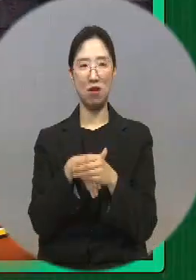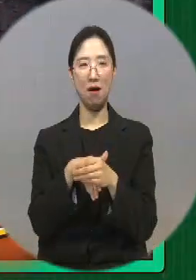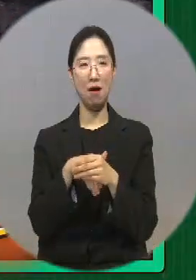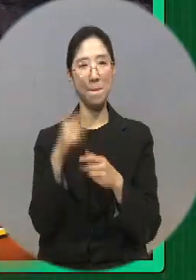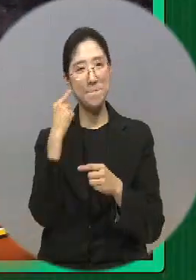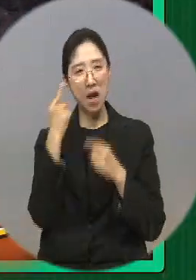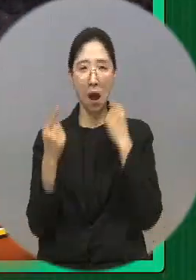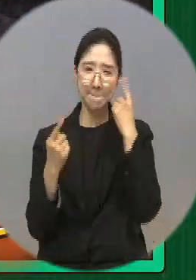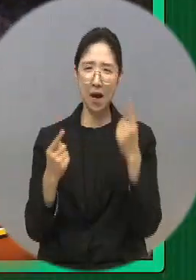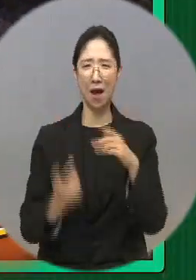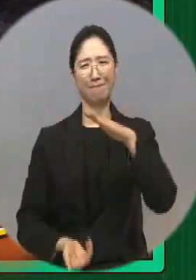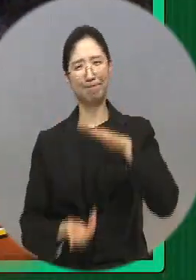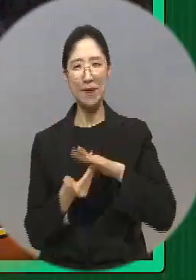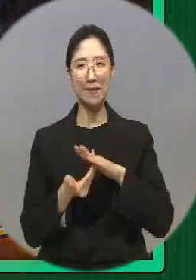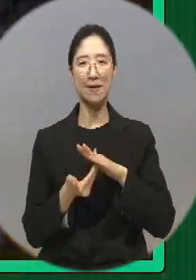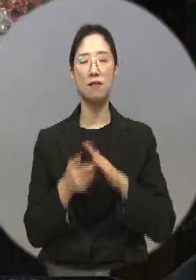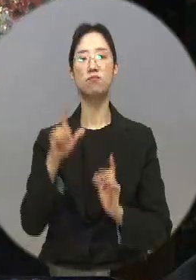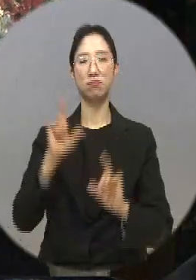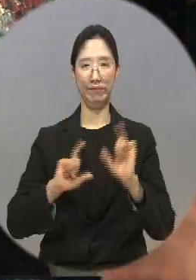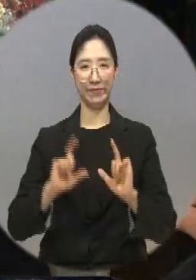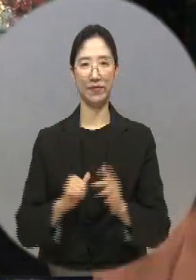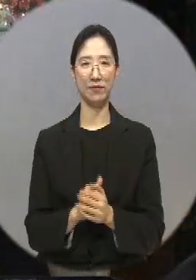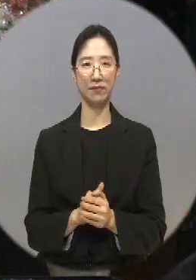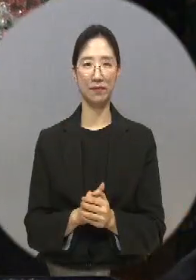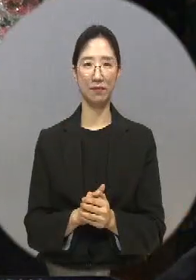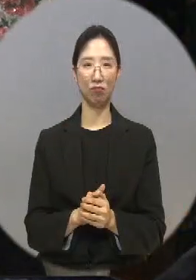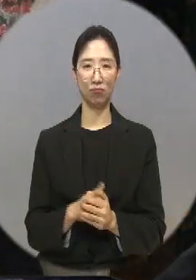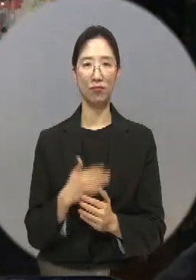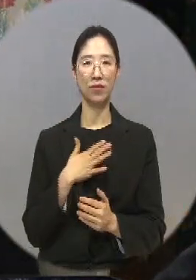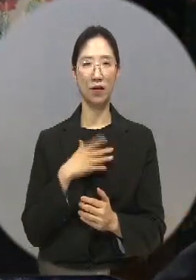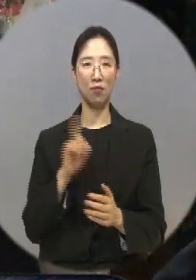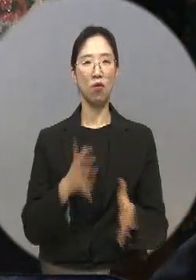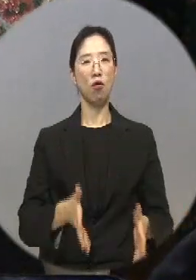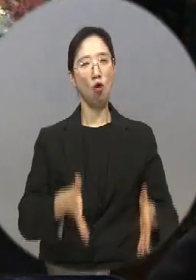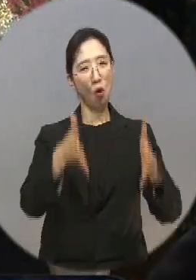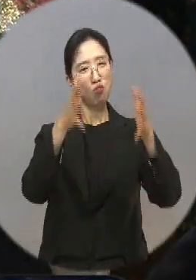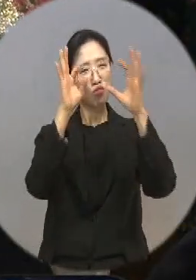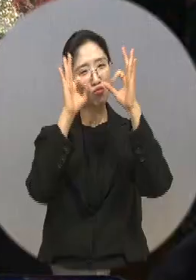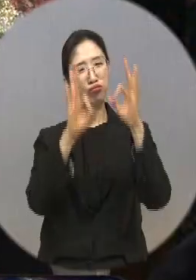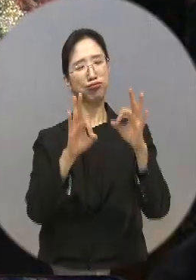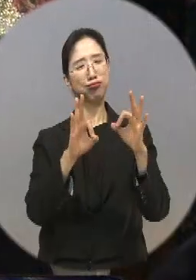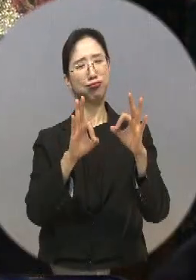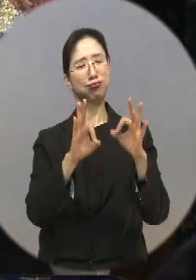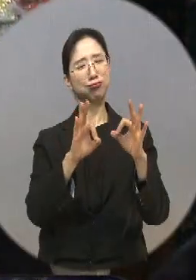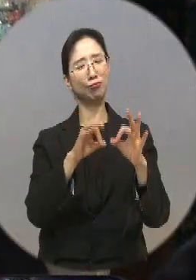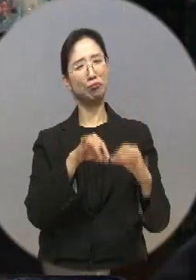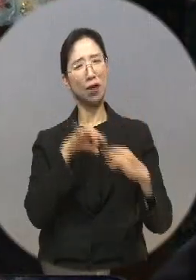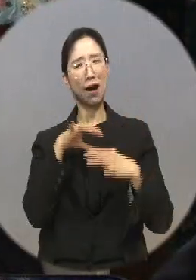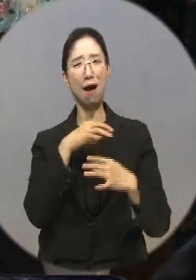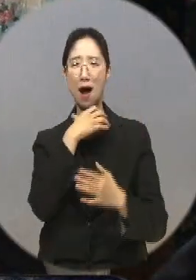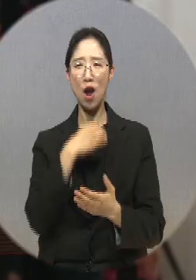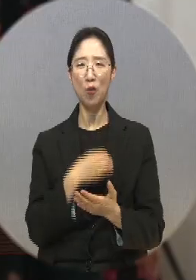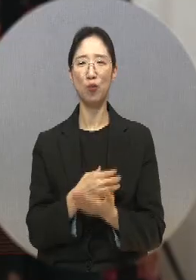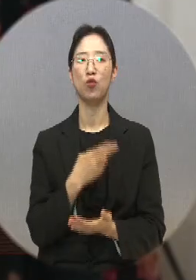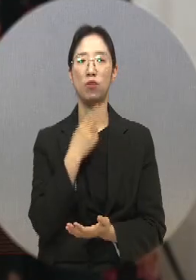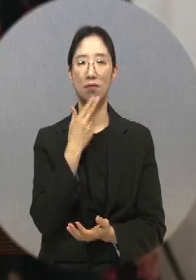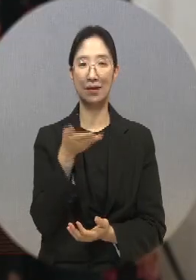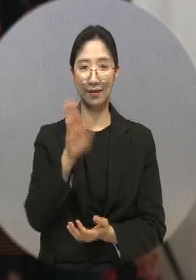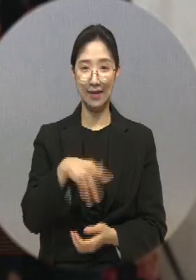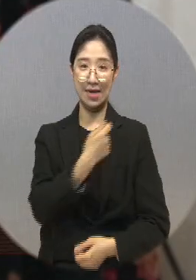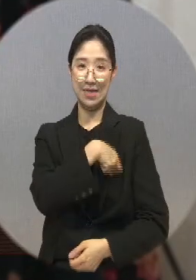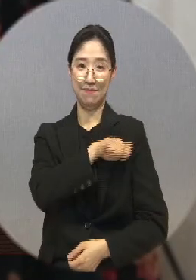창의력이 최대화되는 그런 모습. 저는 건물이나 이런 걸 보면서 막 크게 쉽게 감동받는 타입은 아니거든요. 근데